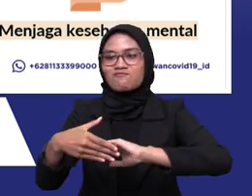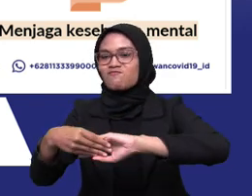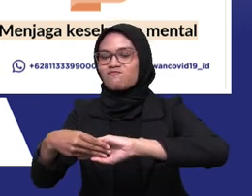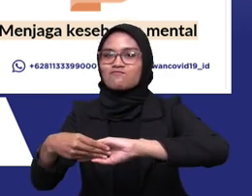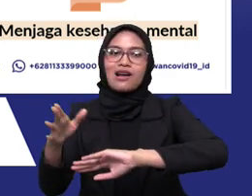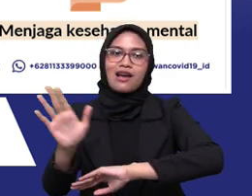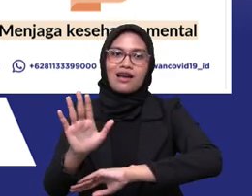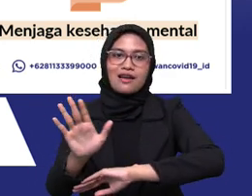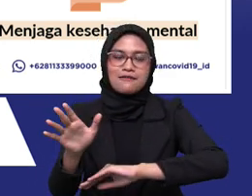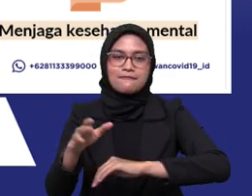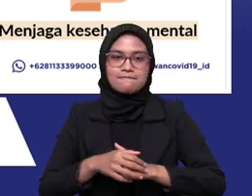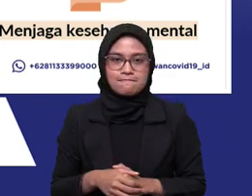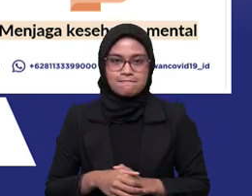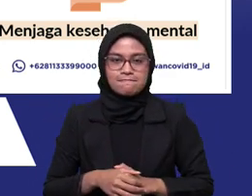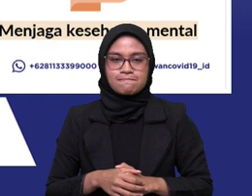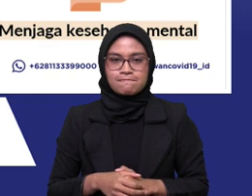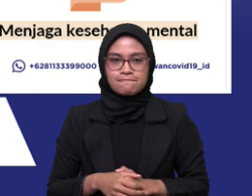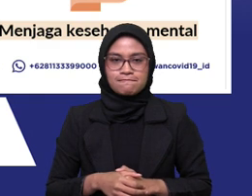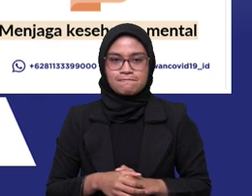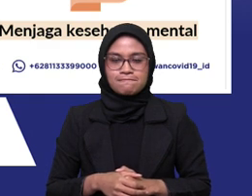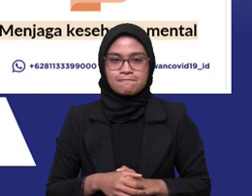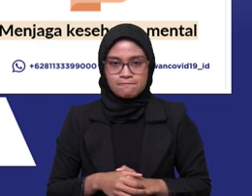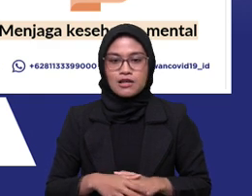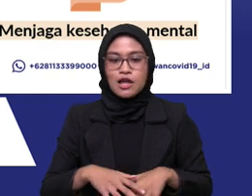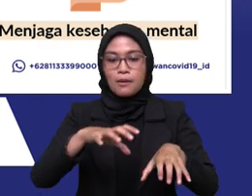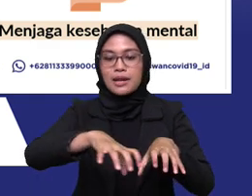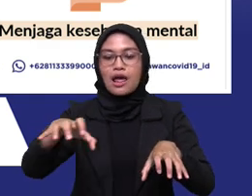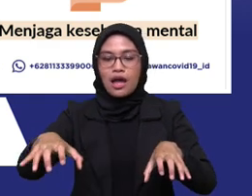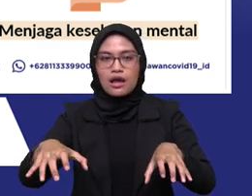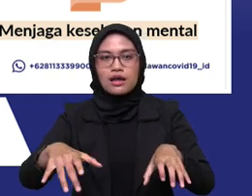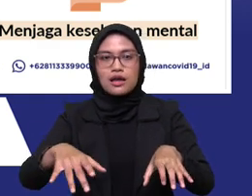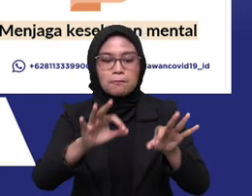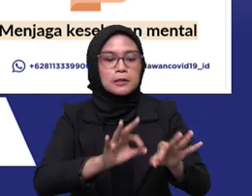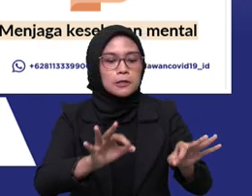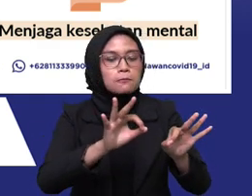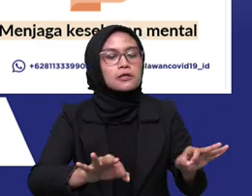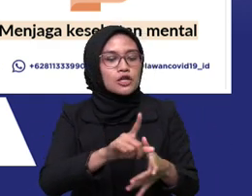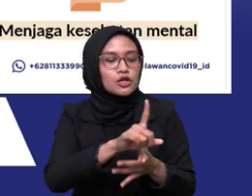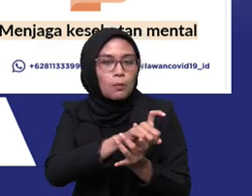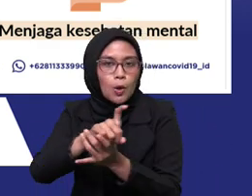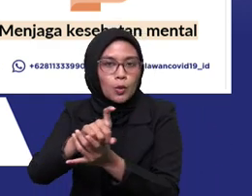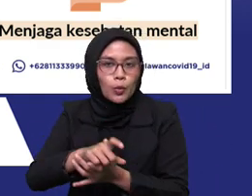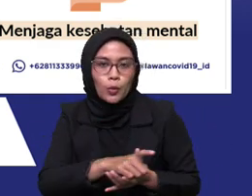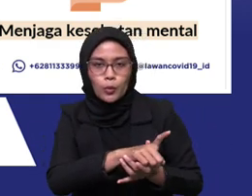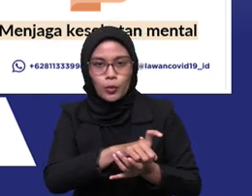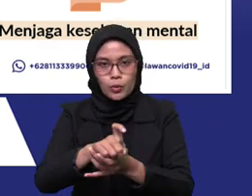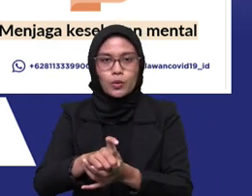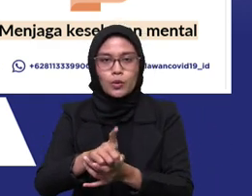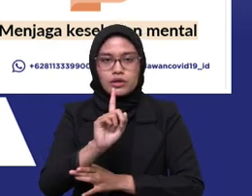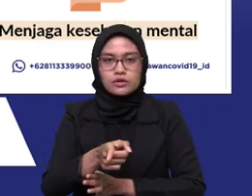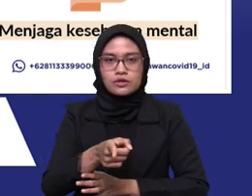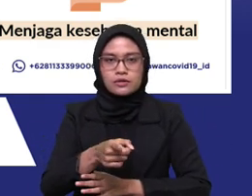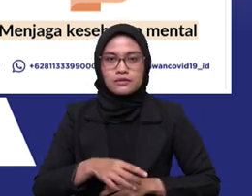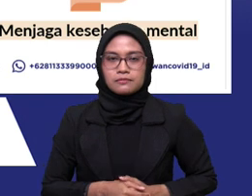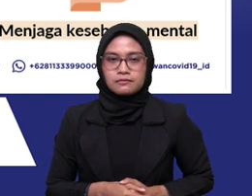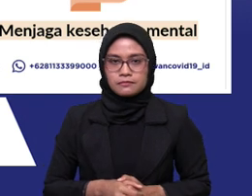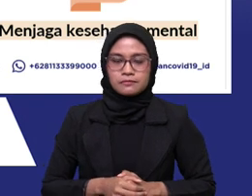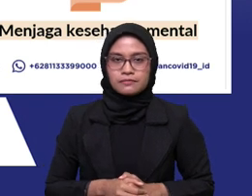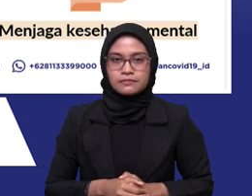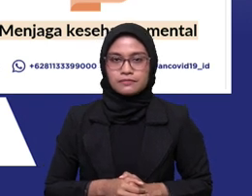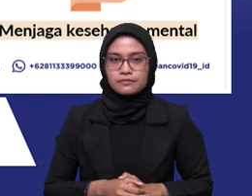yang keenam disinfeksi permukaan benda secara rutin yang ketujuh menghindari untuk masuk atau